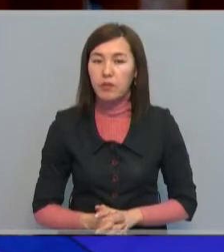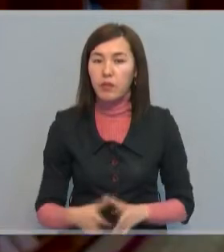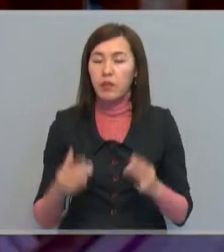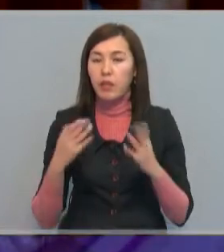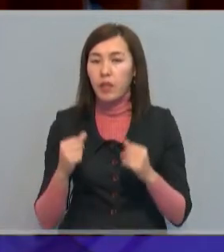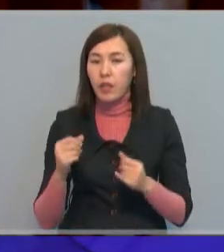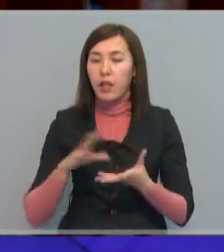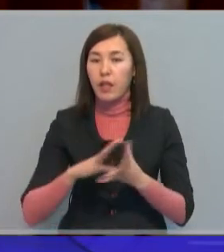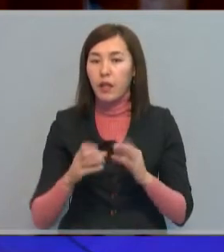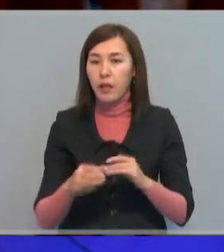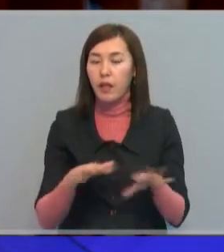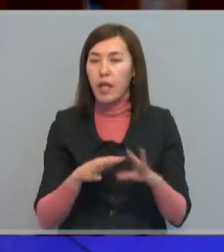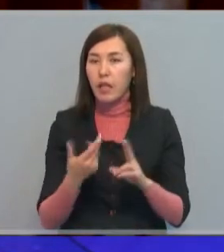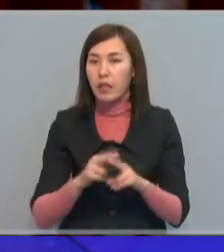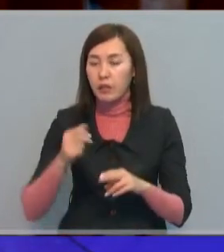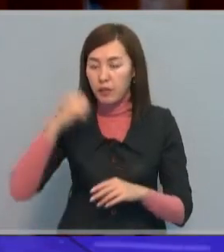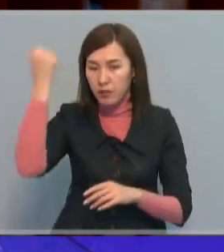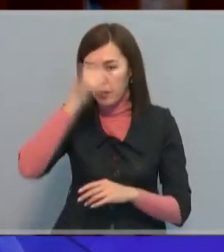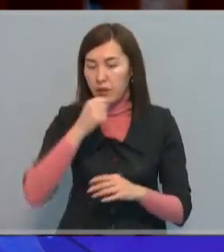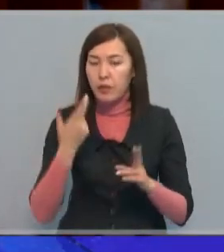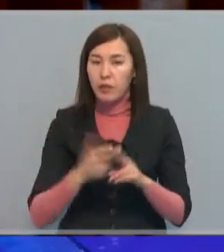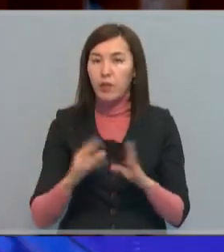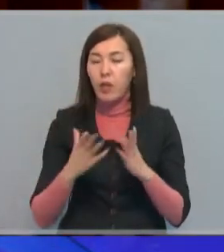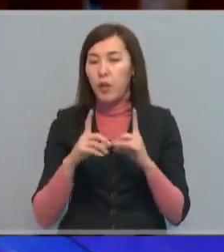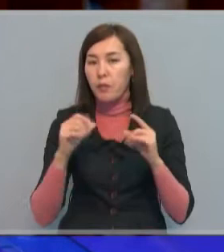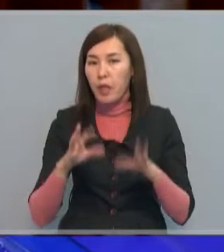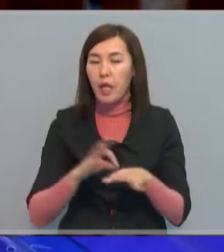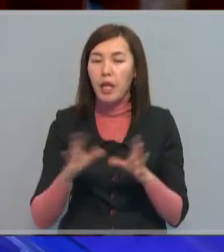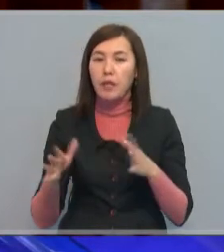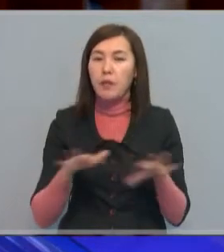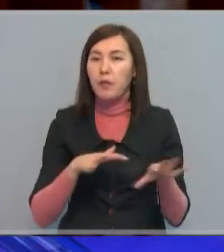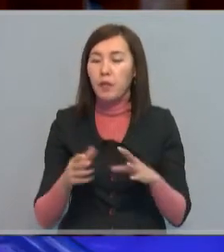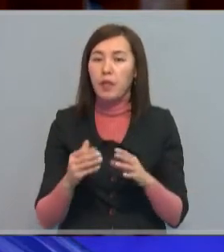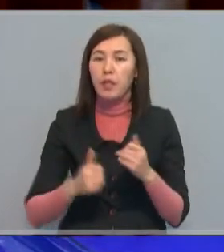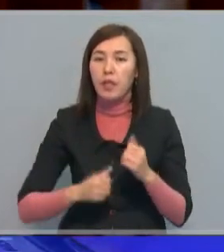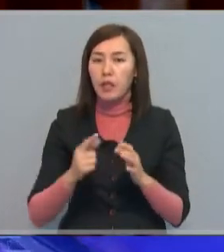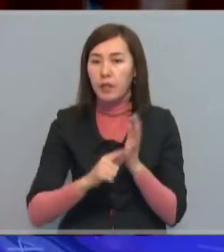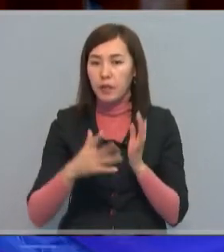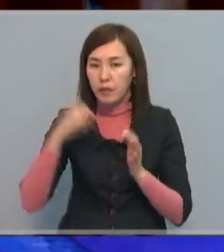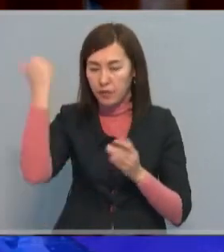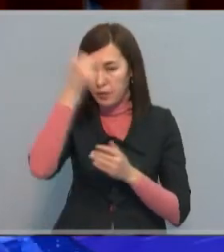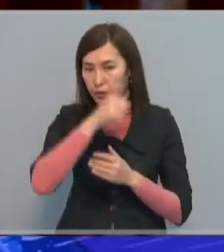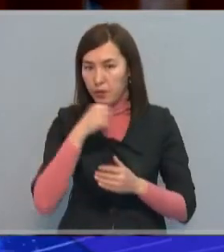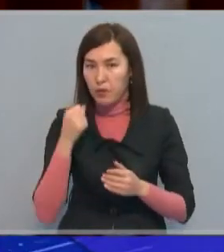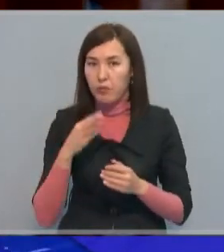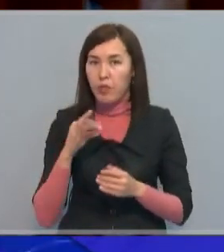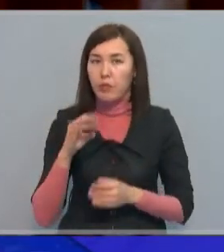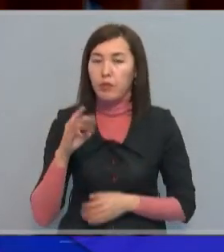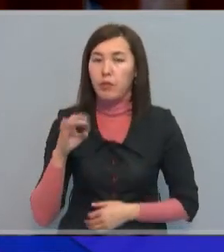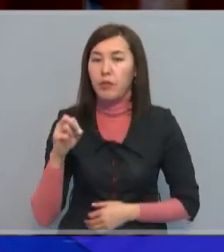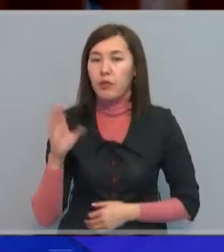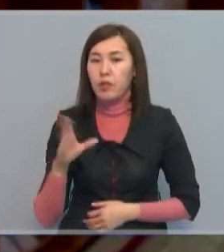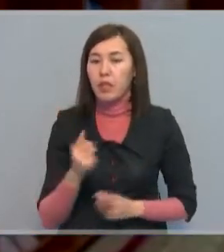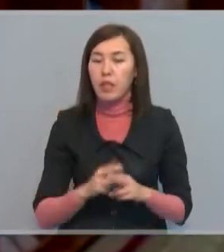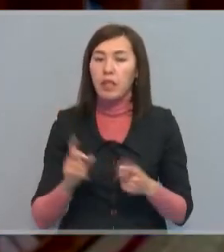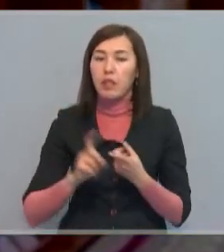Сегодняшний вечер – заключительный вечер этого года. Ведь сколько библиотек провели мероприятия в честь 75-летия Мархабата Байгута.